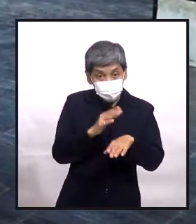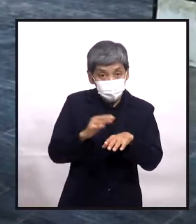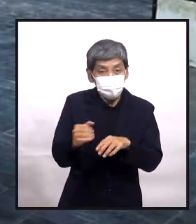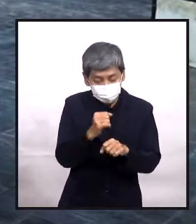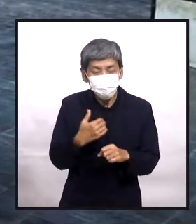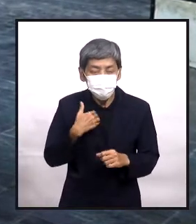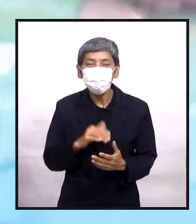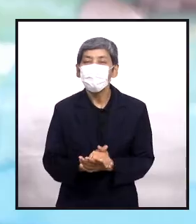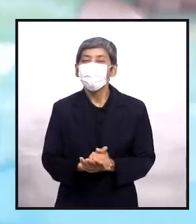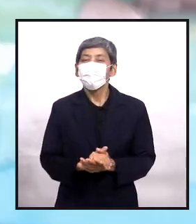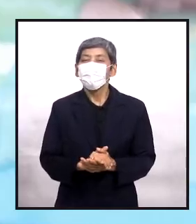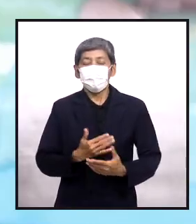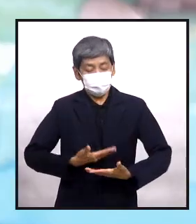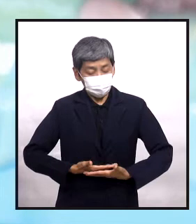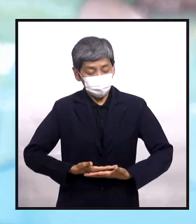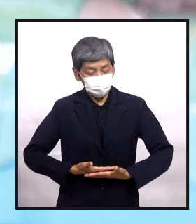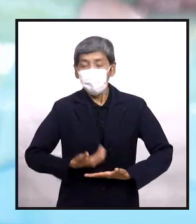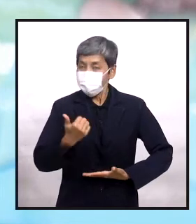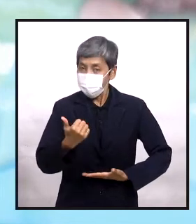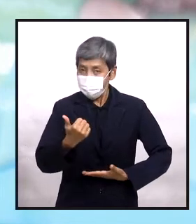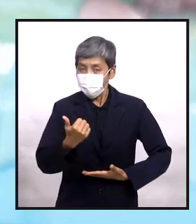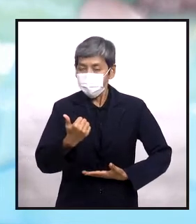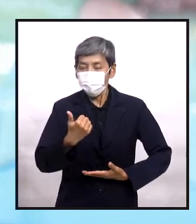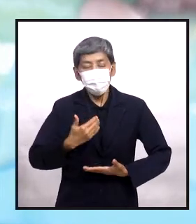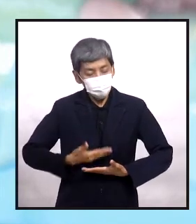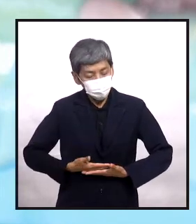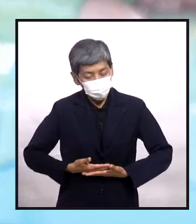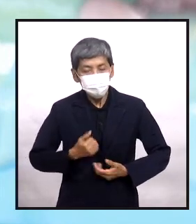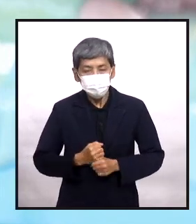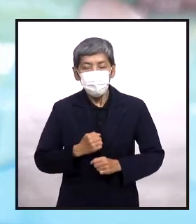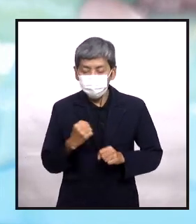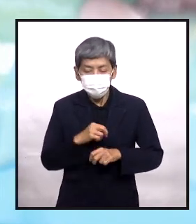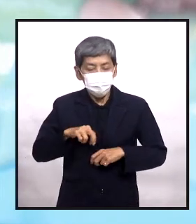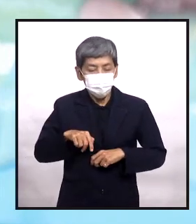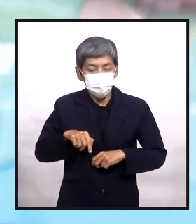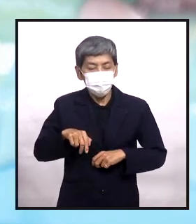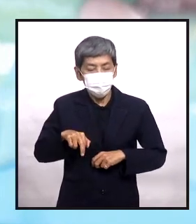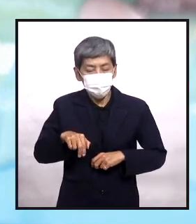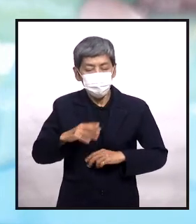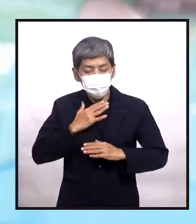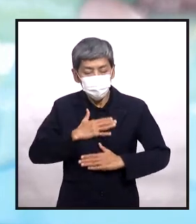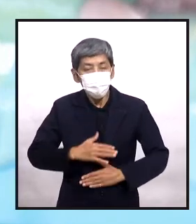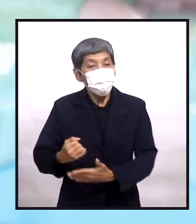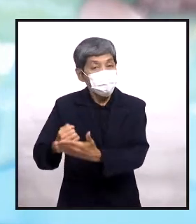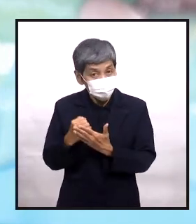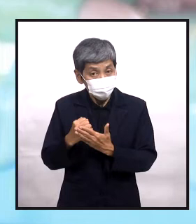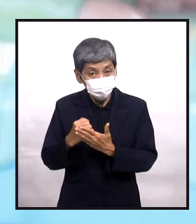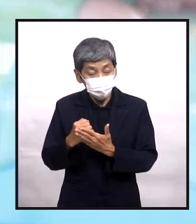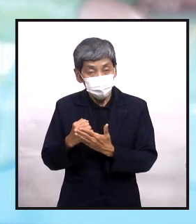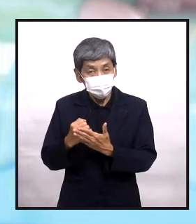ธรรมะมาชวนบวชไม่ใช่นะมานั่งสมาธิแล้วกันเดี๋ยวนี้พวกฝรั่งก็นั่งกันมานั่งสมาธิมาเดินจงกรมอะไรดูเนี่ยคือนอกจากมันจะช่วย